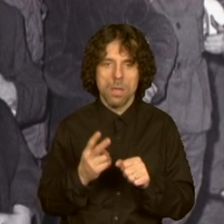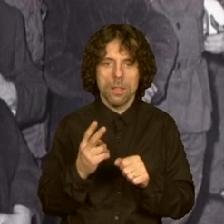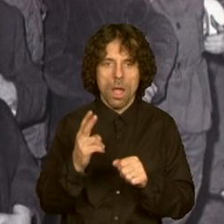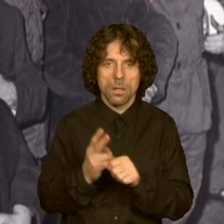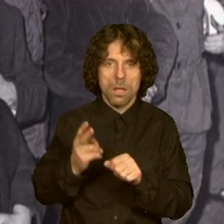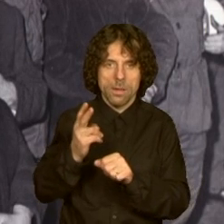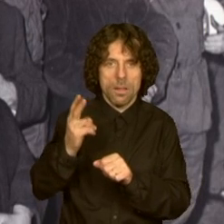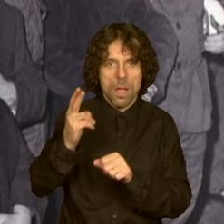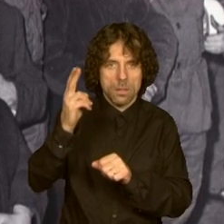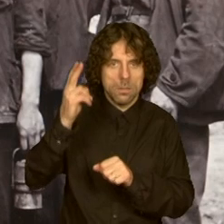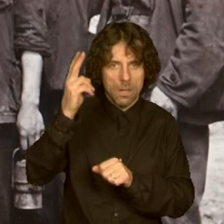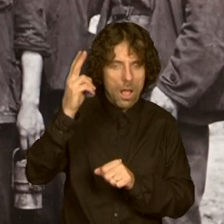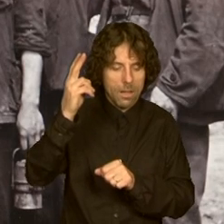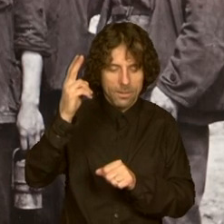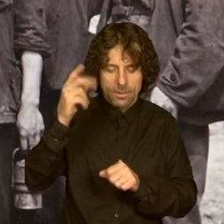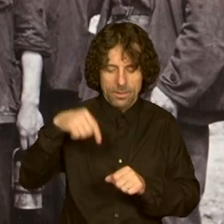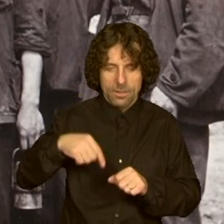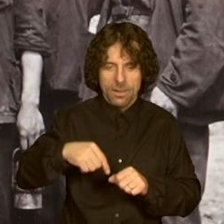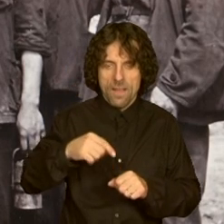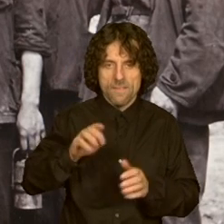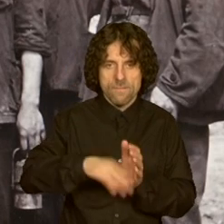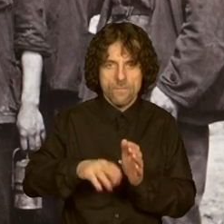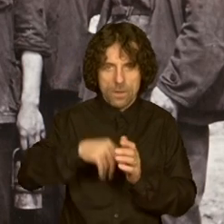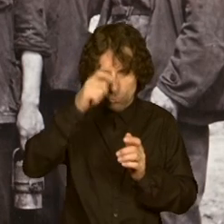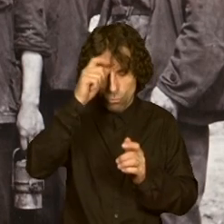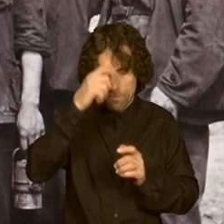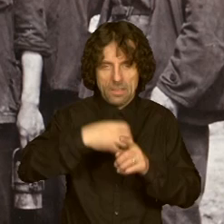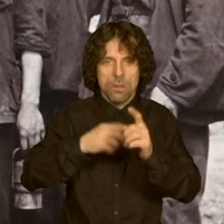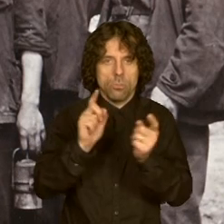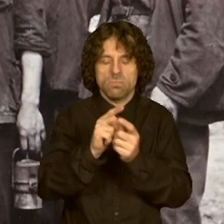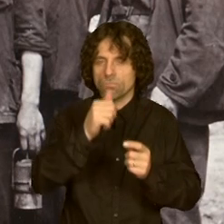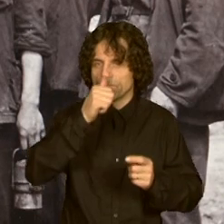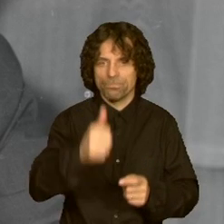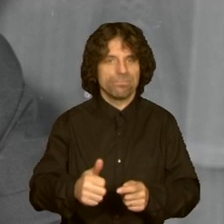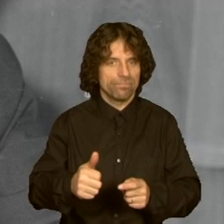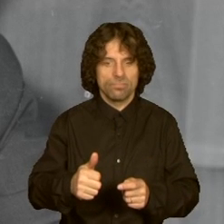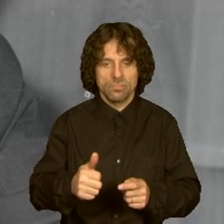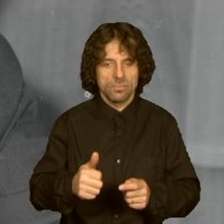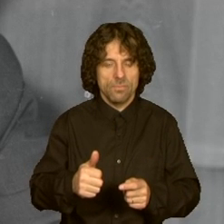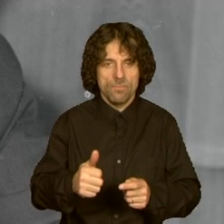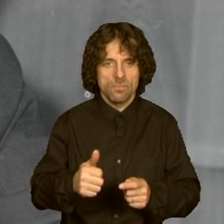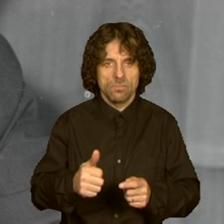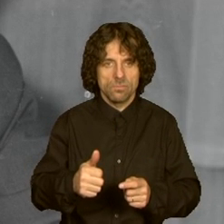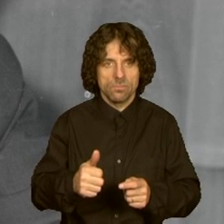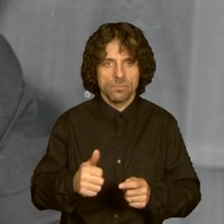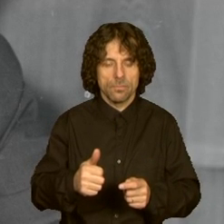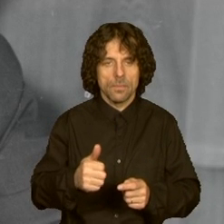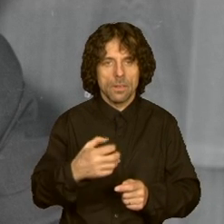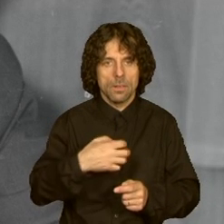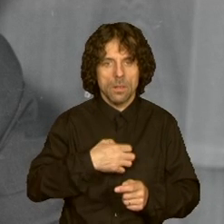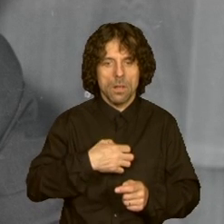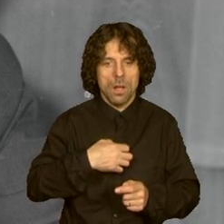hierarchia, która formalnie uniemożliwiała kontakty pracowników niższego szczebla z tymi z najwyższego